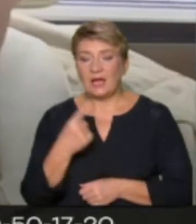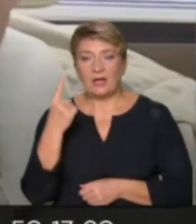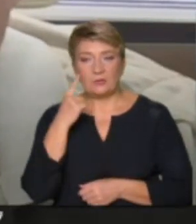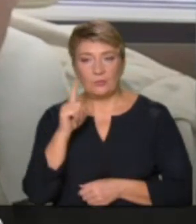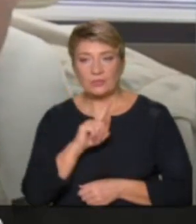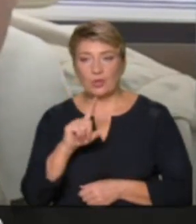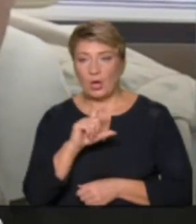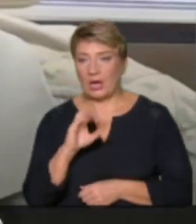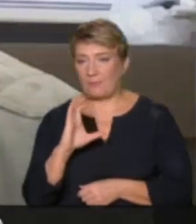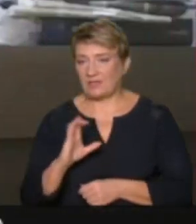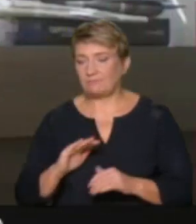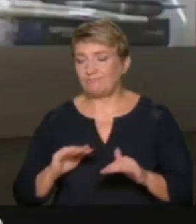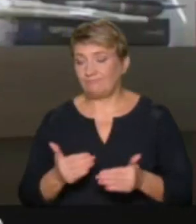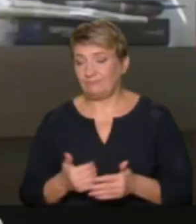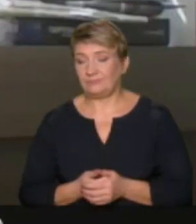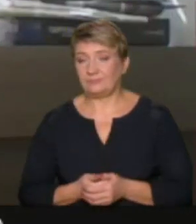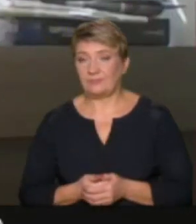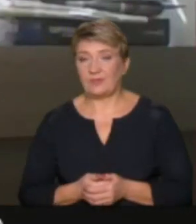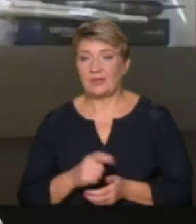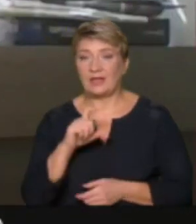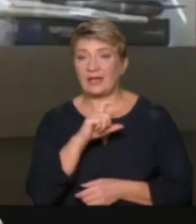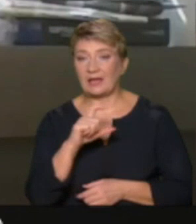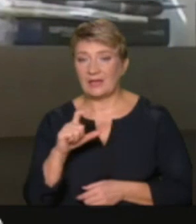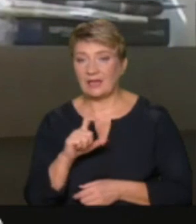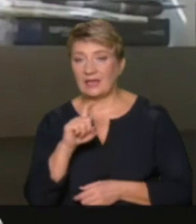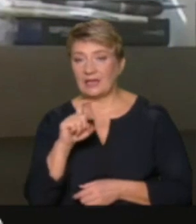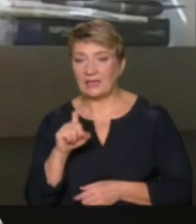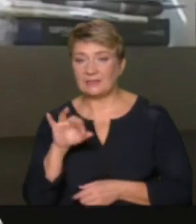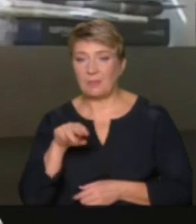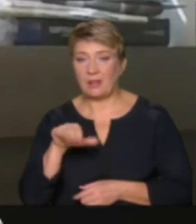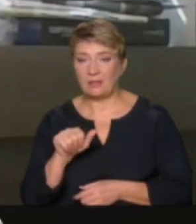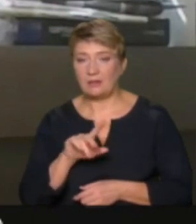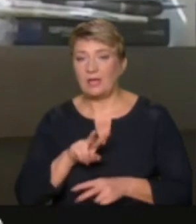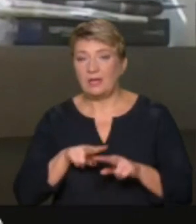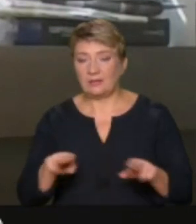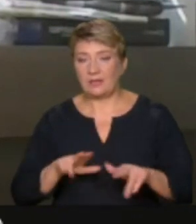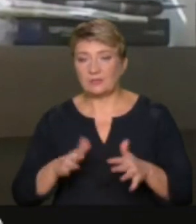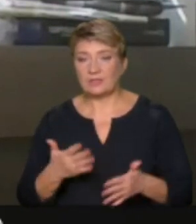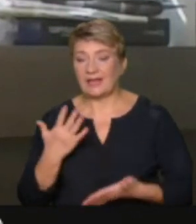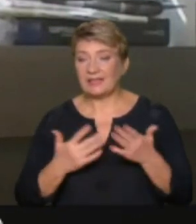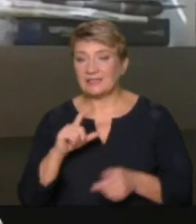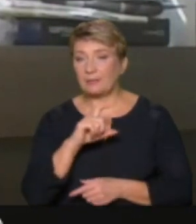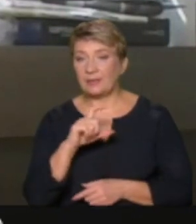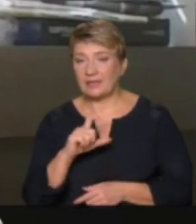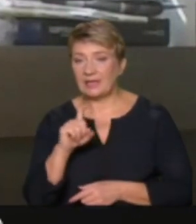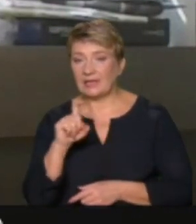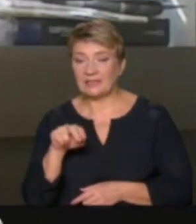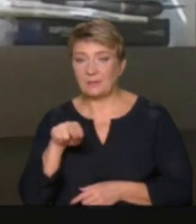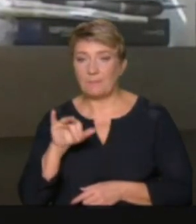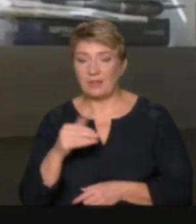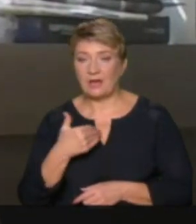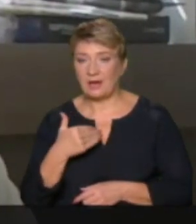здувся. Я думаю, що і Хізбала здулась, тому що, если бы Хизбалла хотела напасть с севера, то